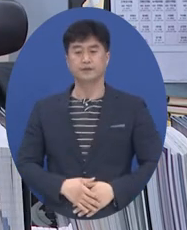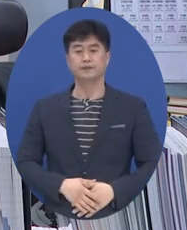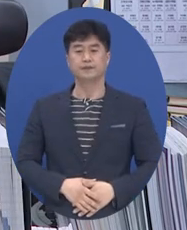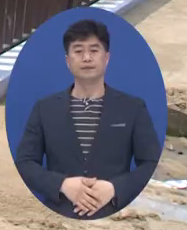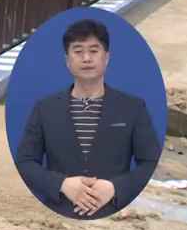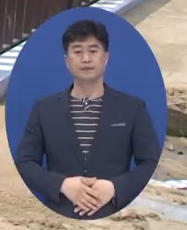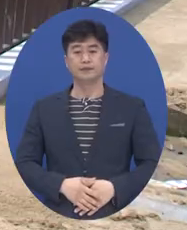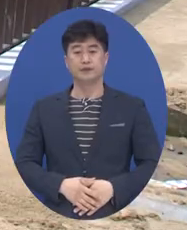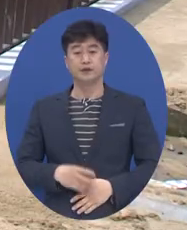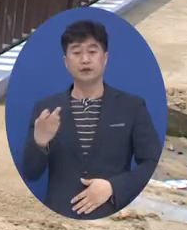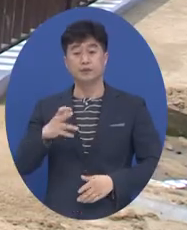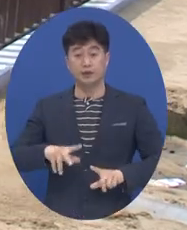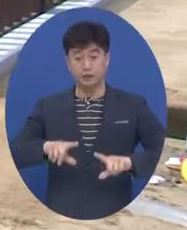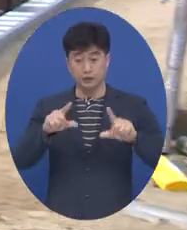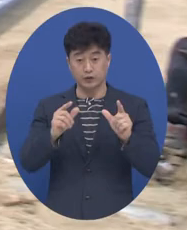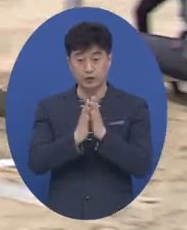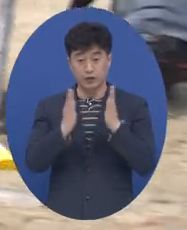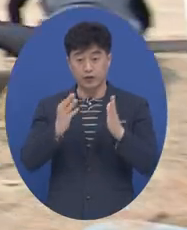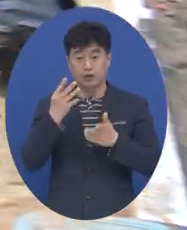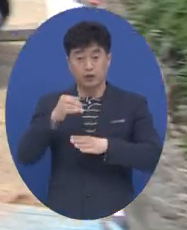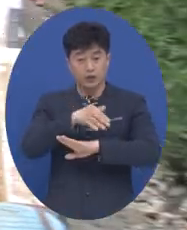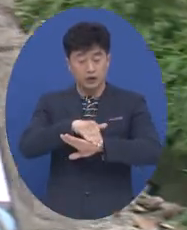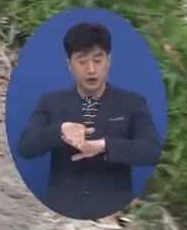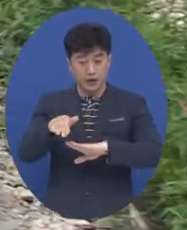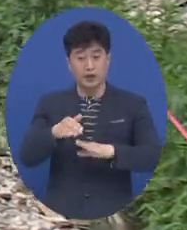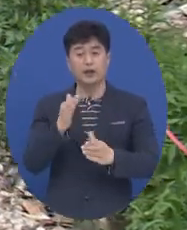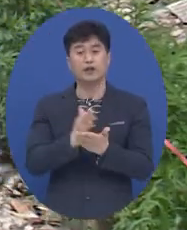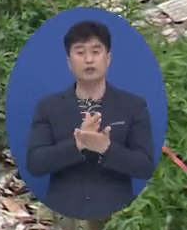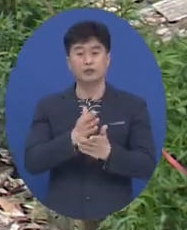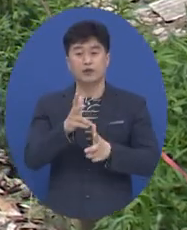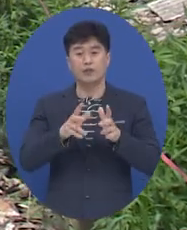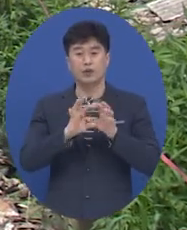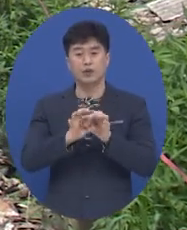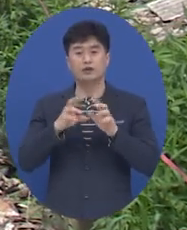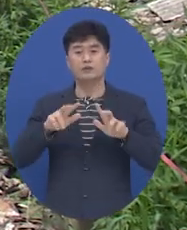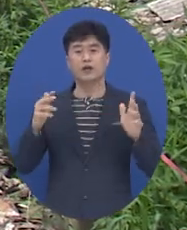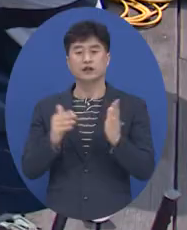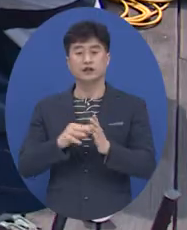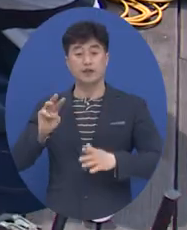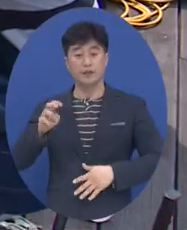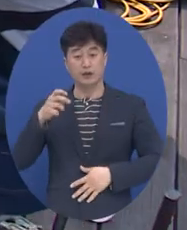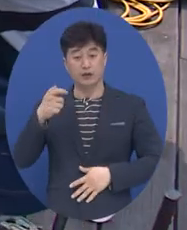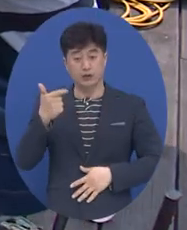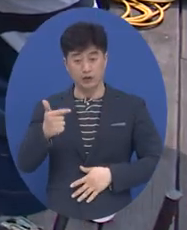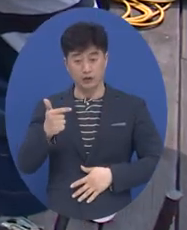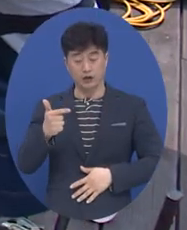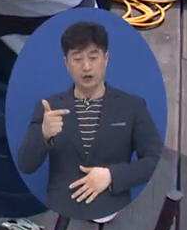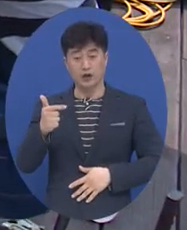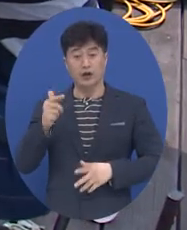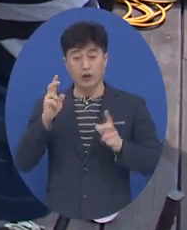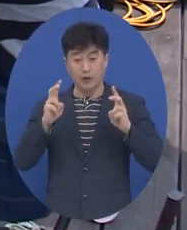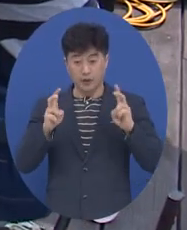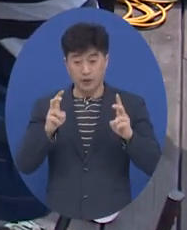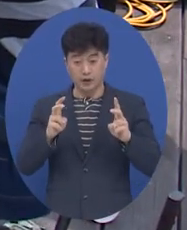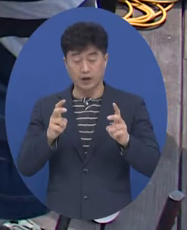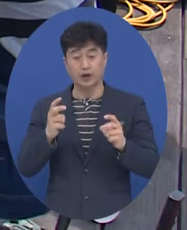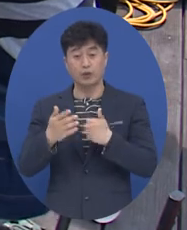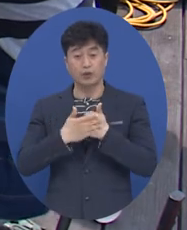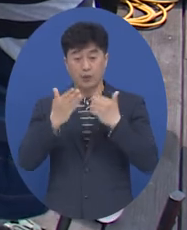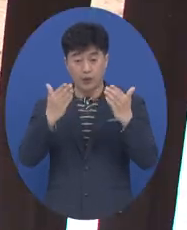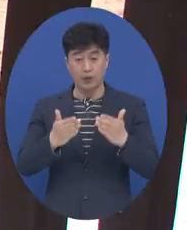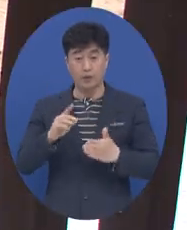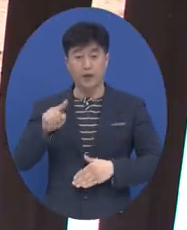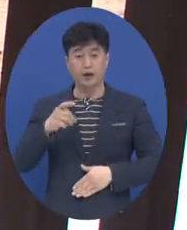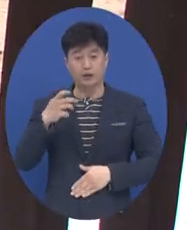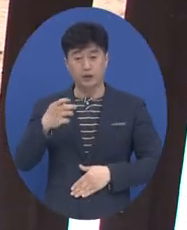수 있겠어요 2013년 시작된 경우도 기자의 나눔 사업을 2 내 지금까지 300 18개 업체가 기상 개발 지원을 받고